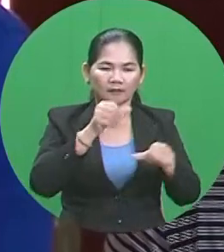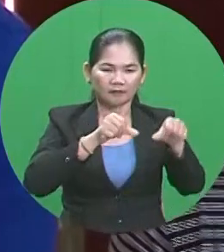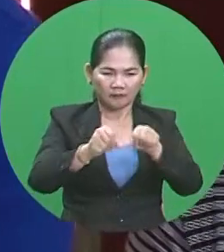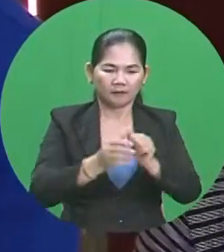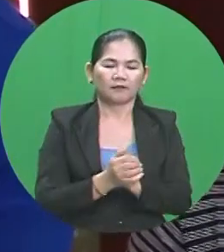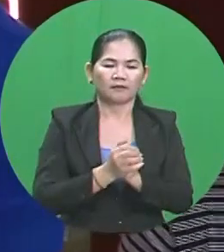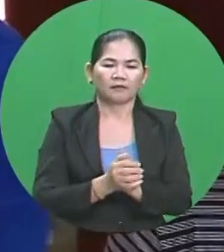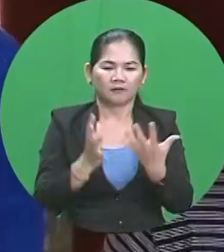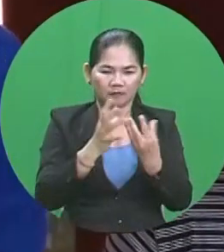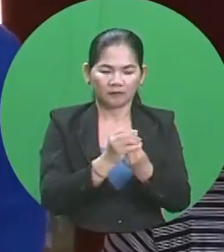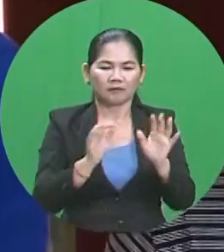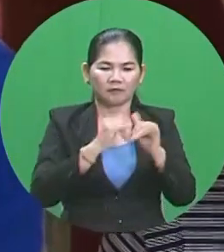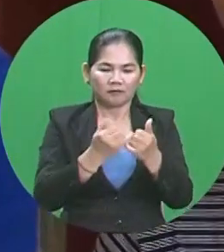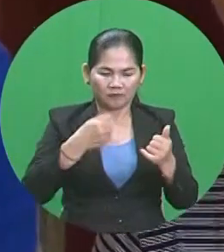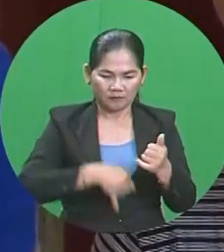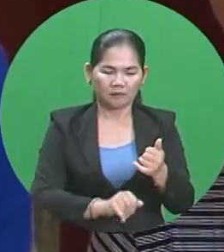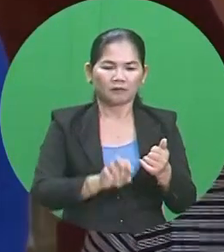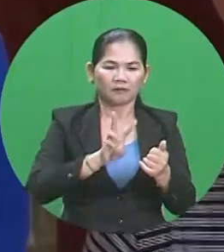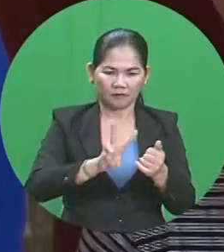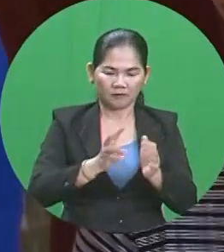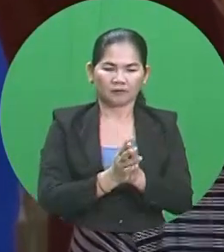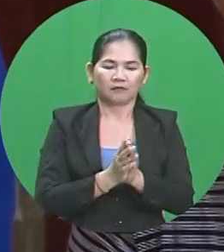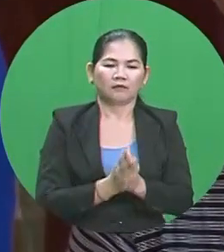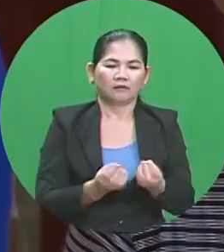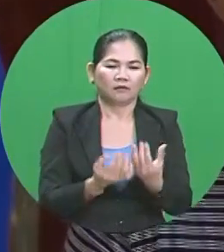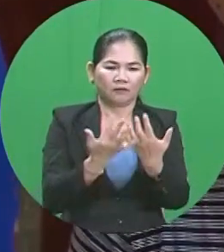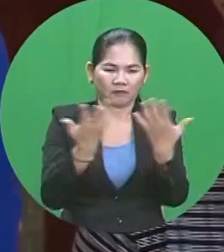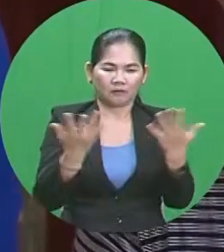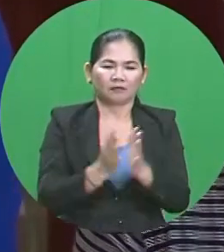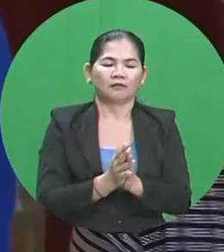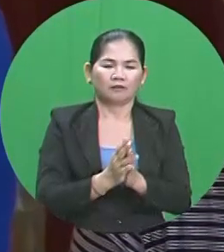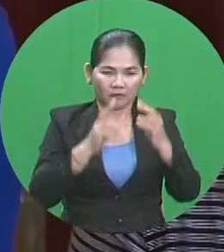ឯកឧត្តមមានប្រសាសន៍បន្តថា ចំនួនគ្រួសារទារកផ្លោះ 3 នាក់នេះ មានច្រើនជាងនេះទៀត